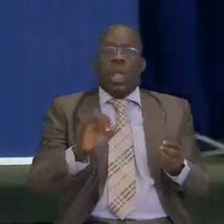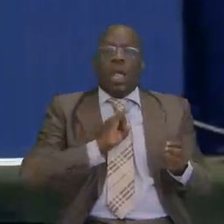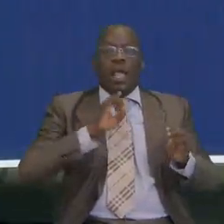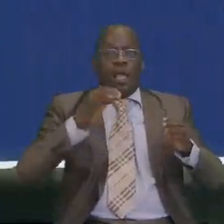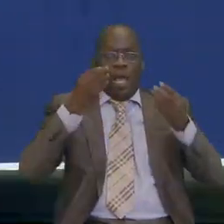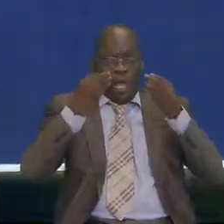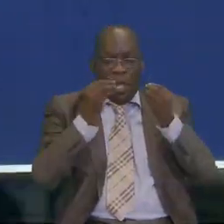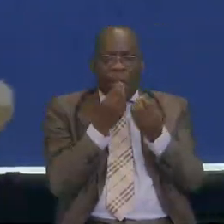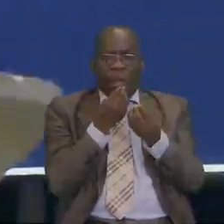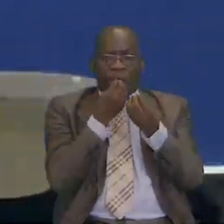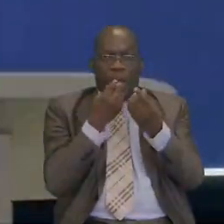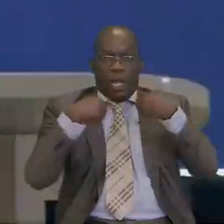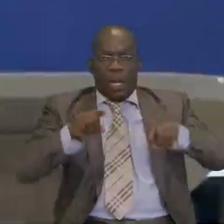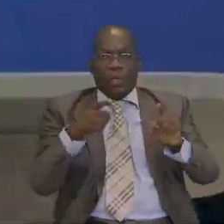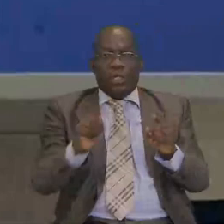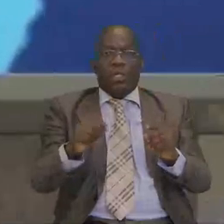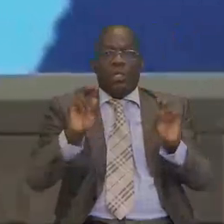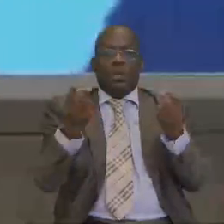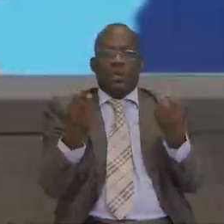le thème.